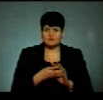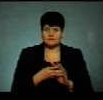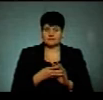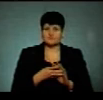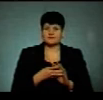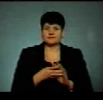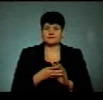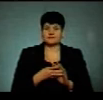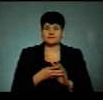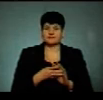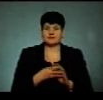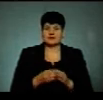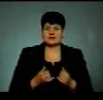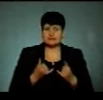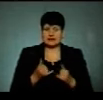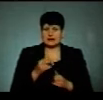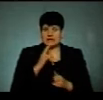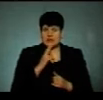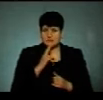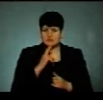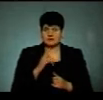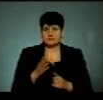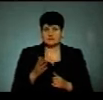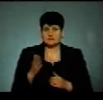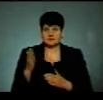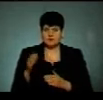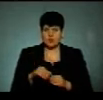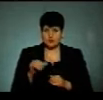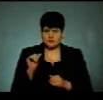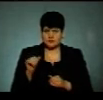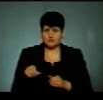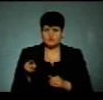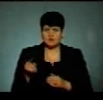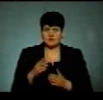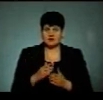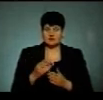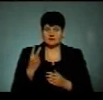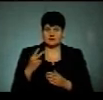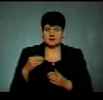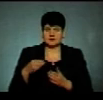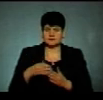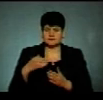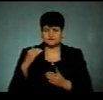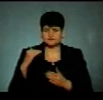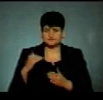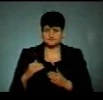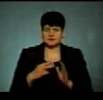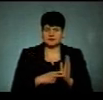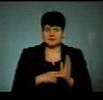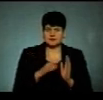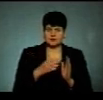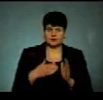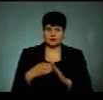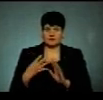0,39 копійок, і для Кременець УПРГ, там вони мають два тарифи від 70 копійок